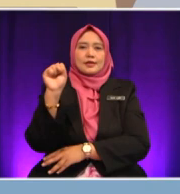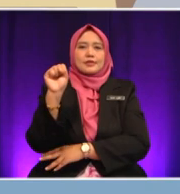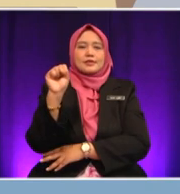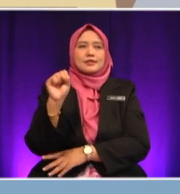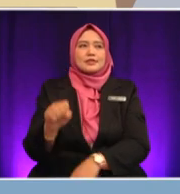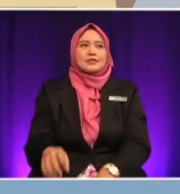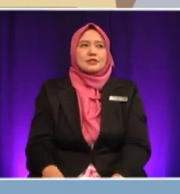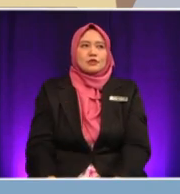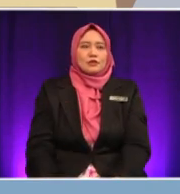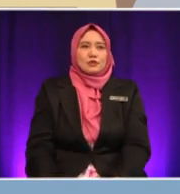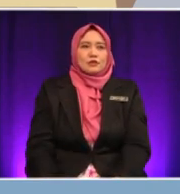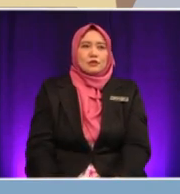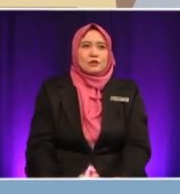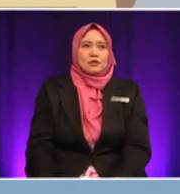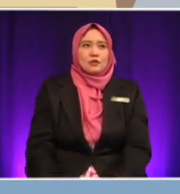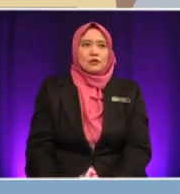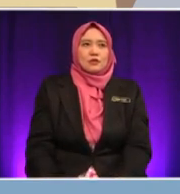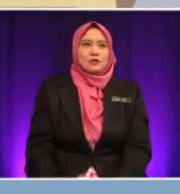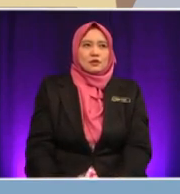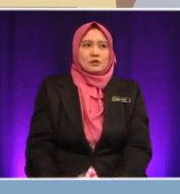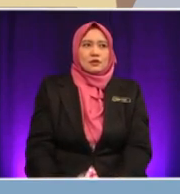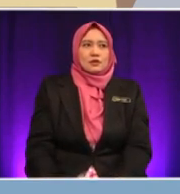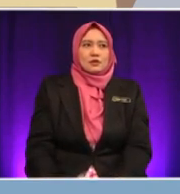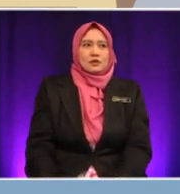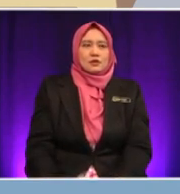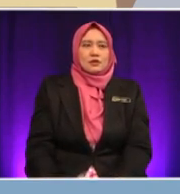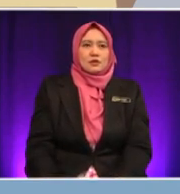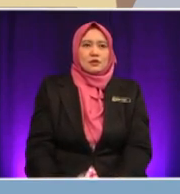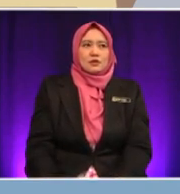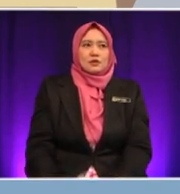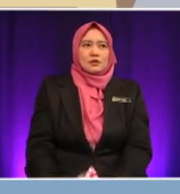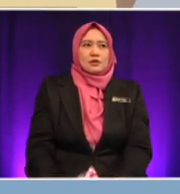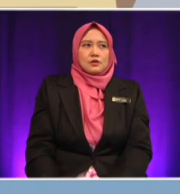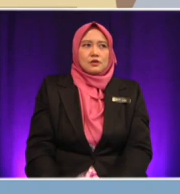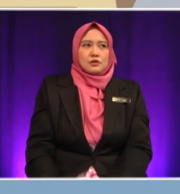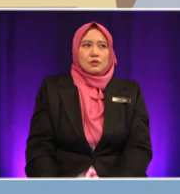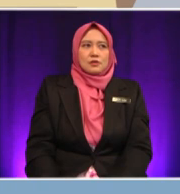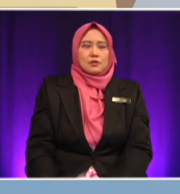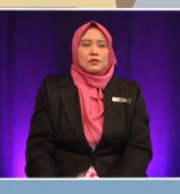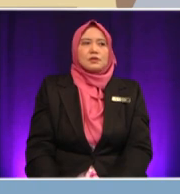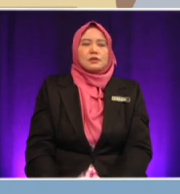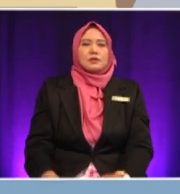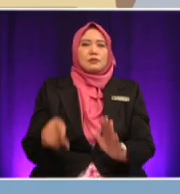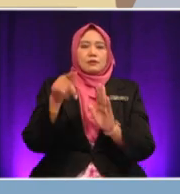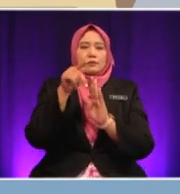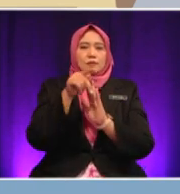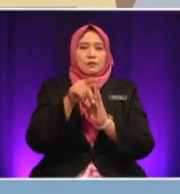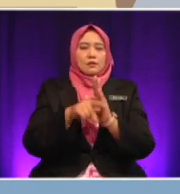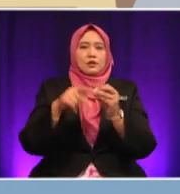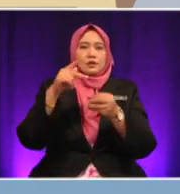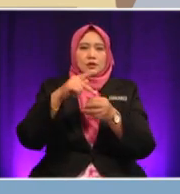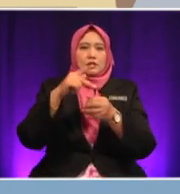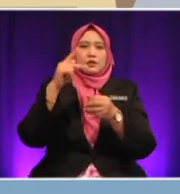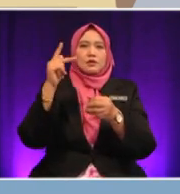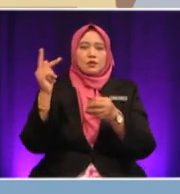dalam keluarga asli berkurang apa dia udah asli berkurang pengeluaran roda asli